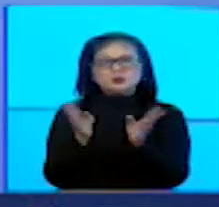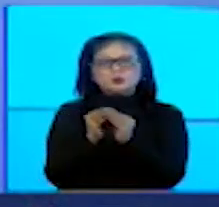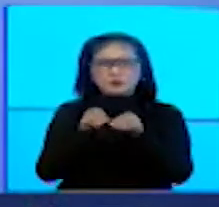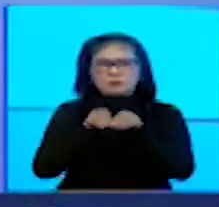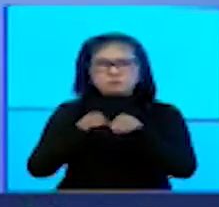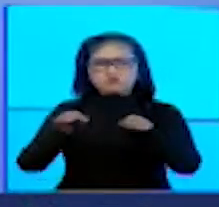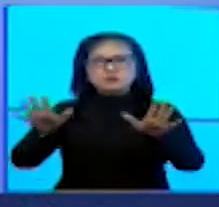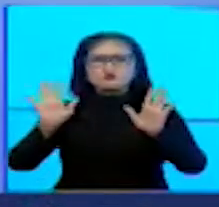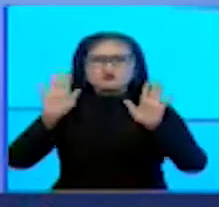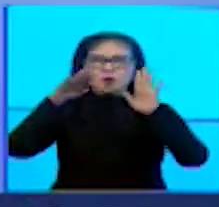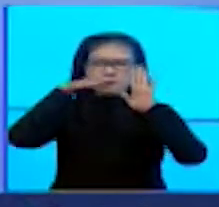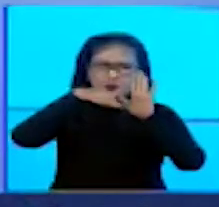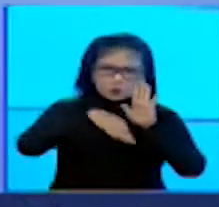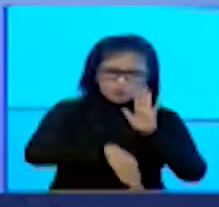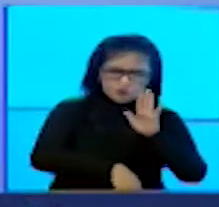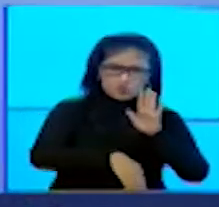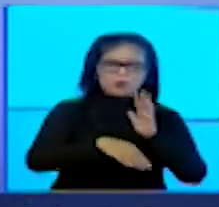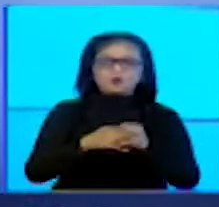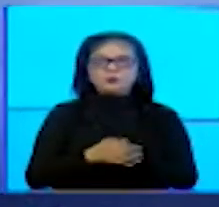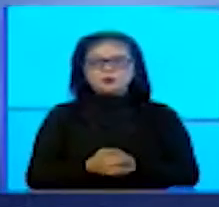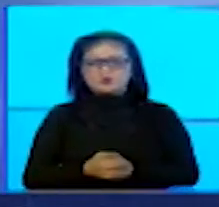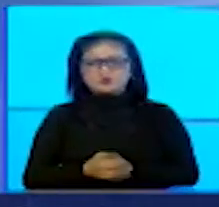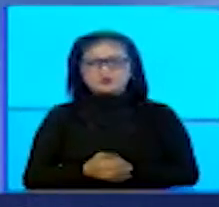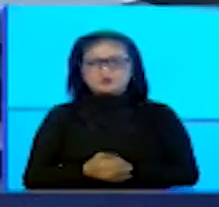COVID-19 di Jakarta yang terus menurun.